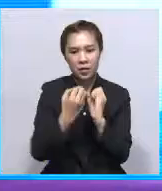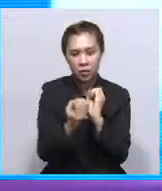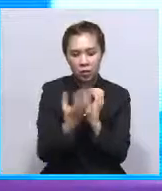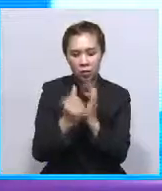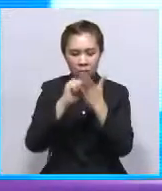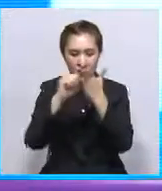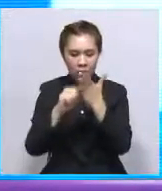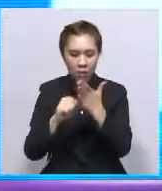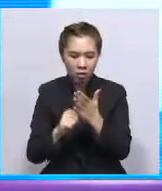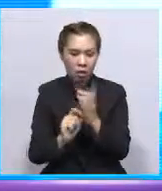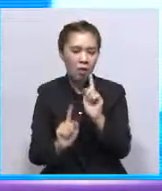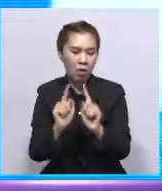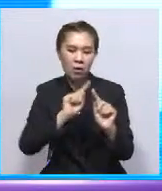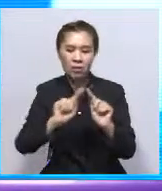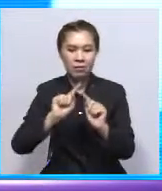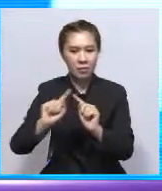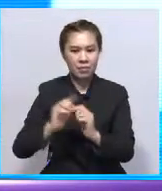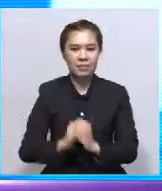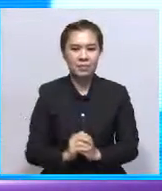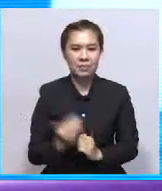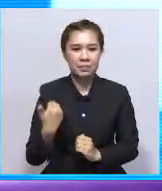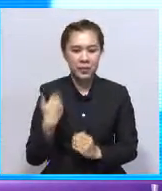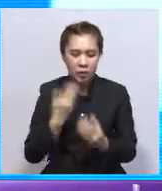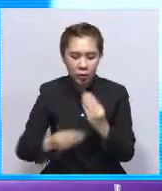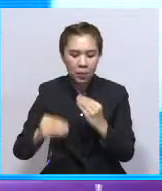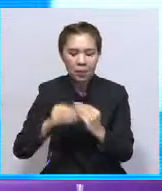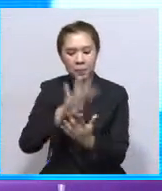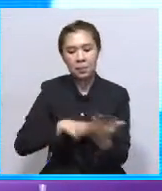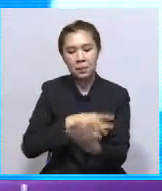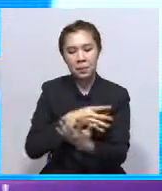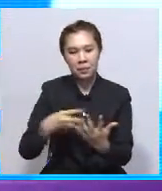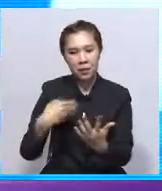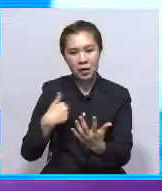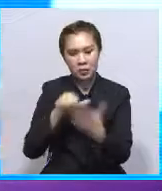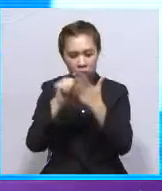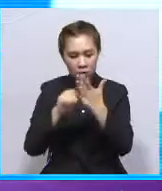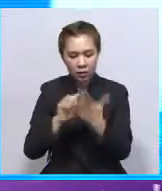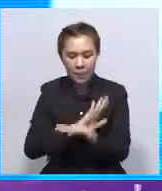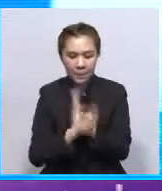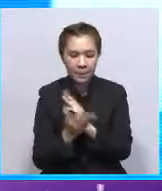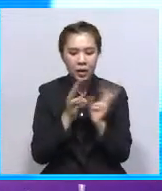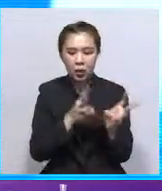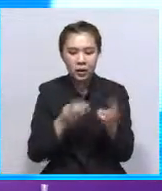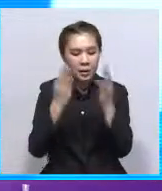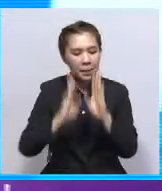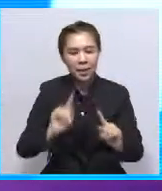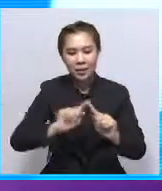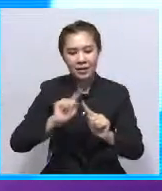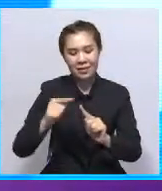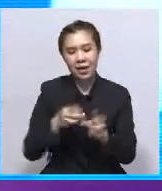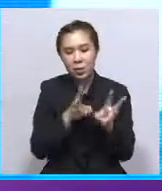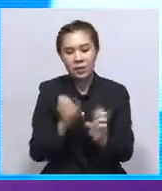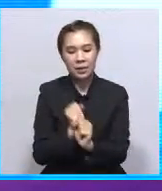เสี่ยงมีความท้าทายอีกมากมายในการที่เราต้องเพิ่มมาตรการในการที่ต้องปรับเปลี่ยนวิธีการรูปแบบในการทำงานของเ